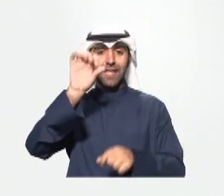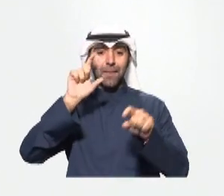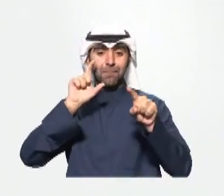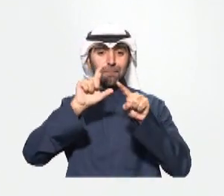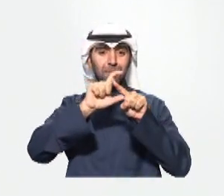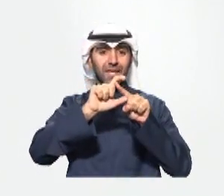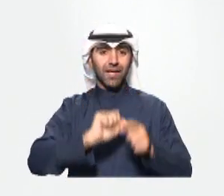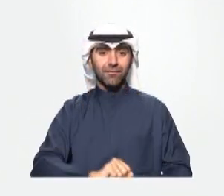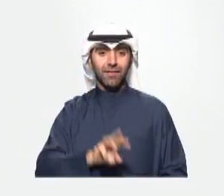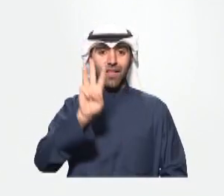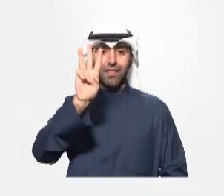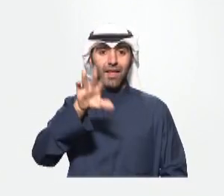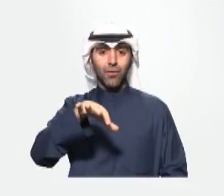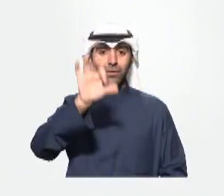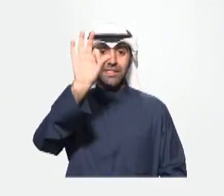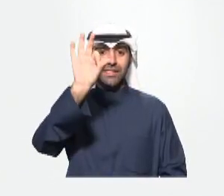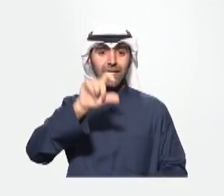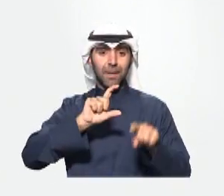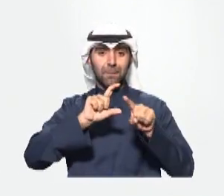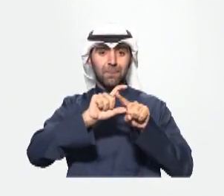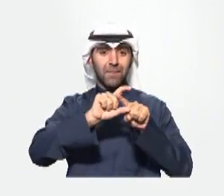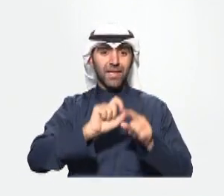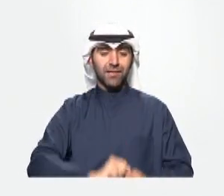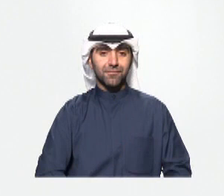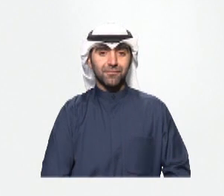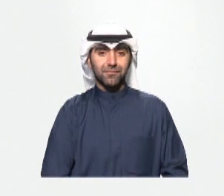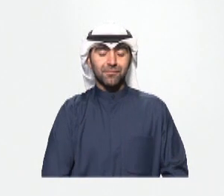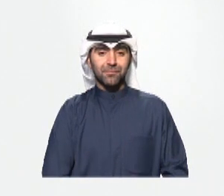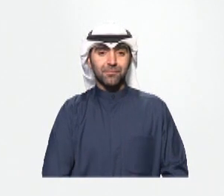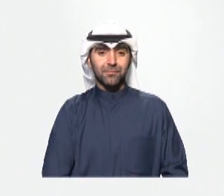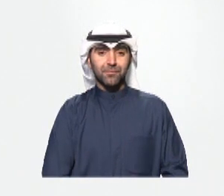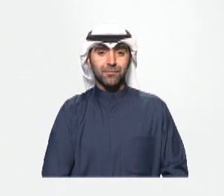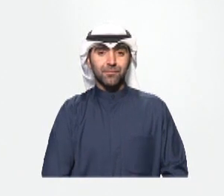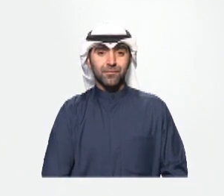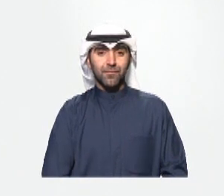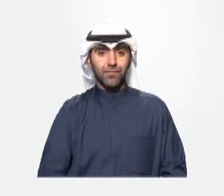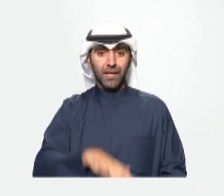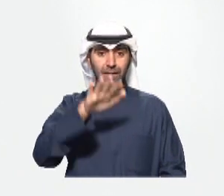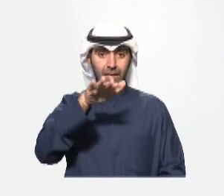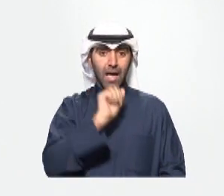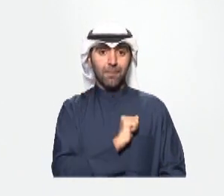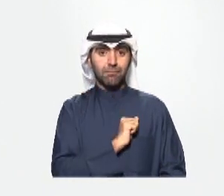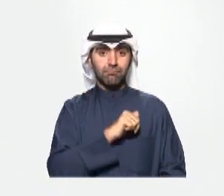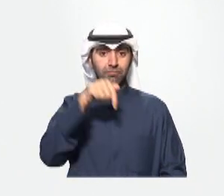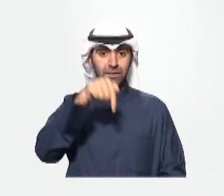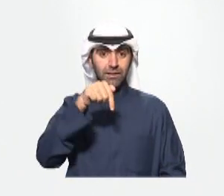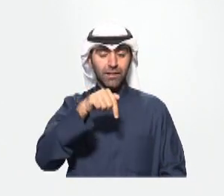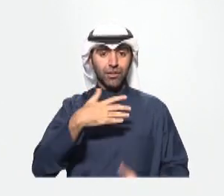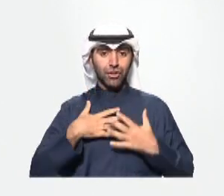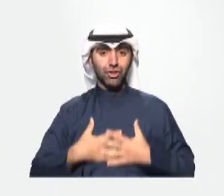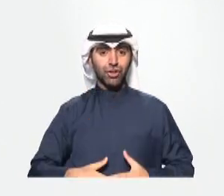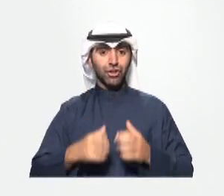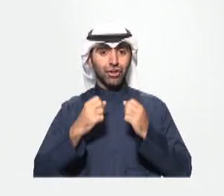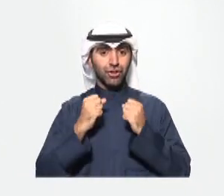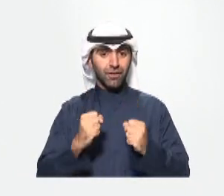93.4%. بداية، بالرغم من تزايد الرقم في حالات التعافي